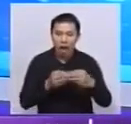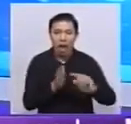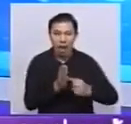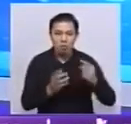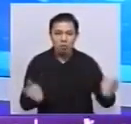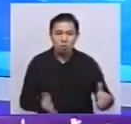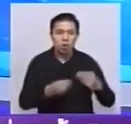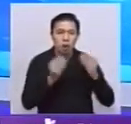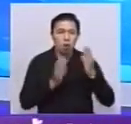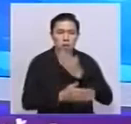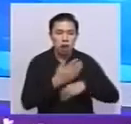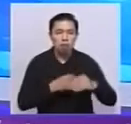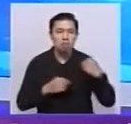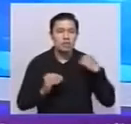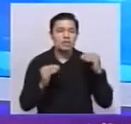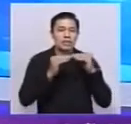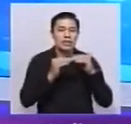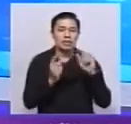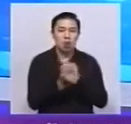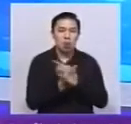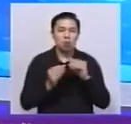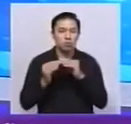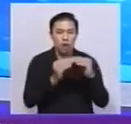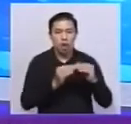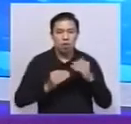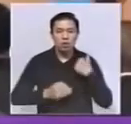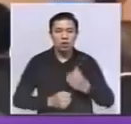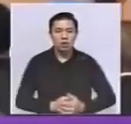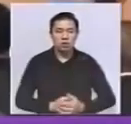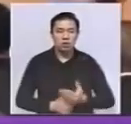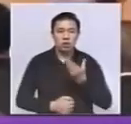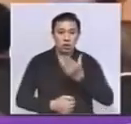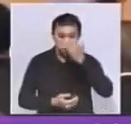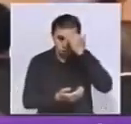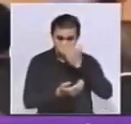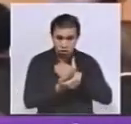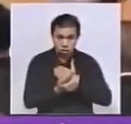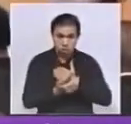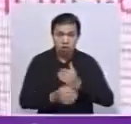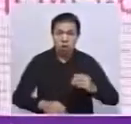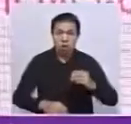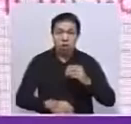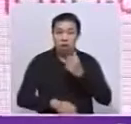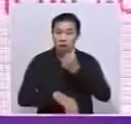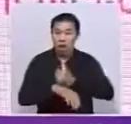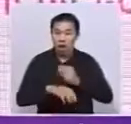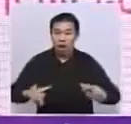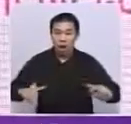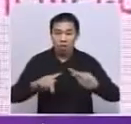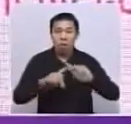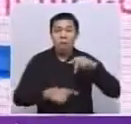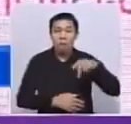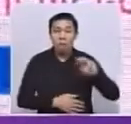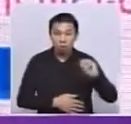ริมให้คนพิการเข้าถึงสิทธิ์ในสังคมได้อย่างเท่าเทียมค่ะพลตำรวจเอกอรุณแสงสิงแก้วรัฐมนตรีว่าการกระทรวงการพัฒนาสังคมและความมั่น